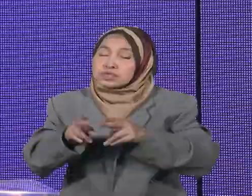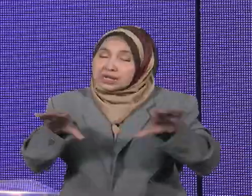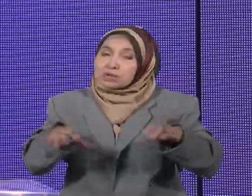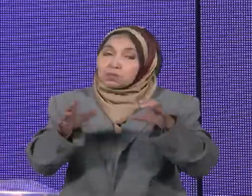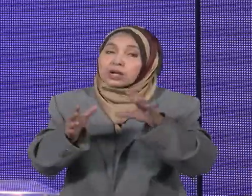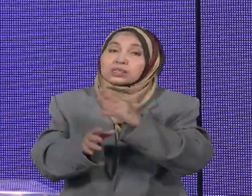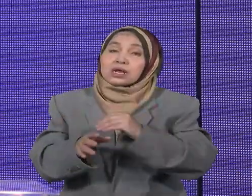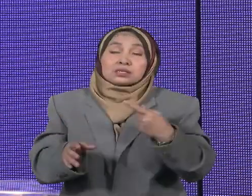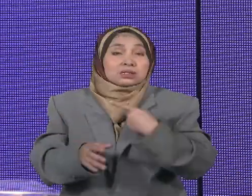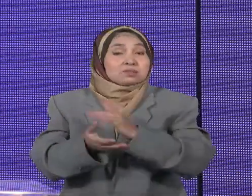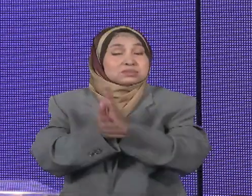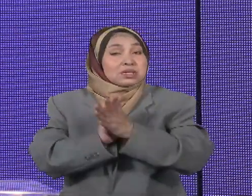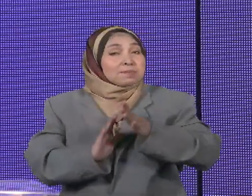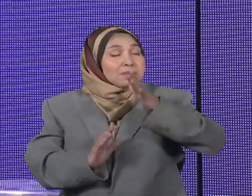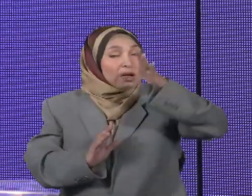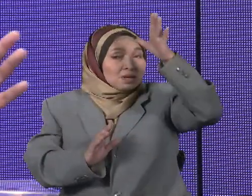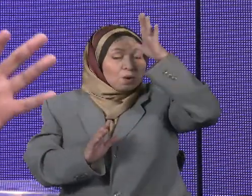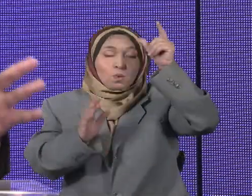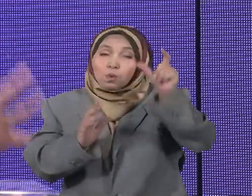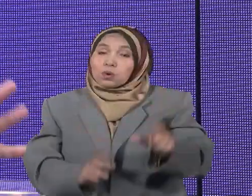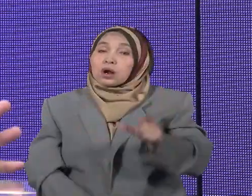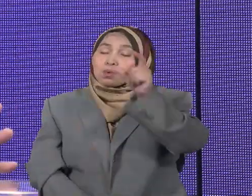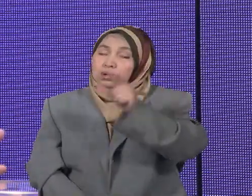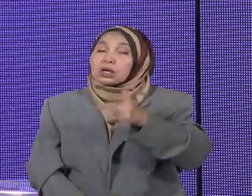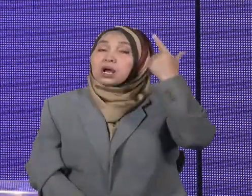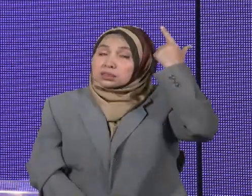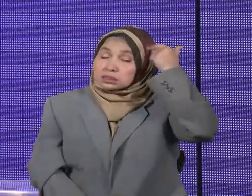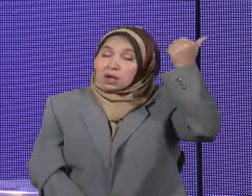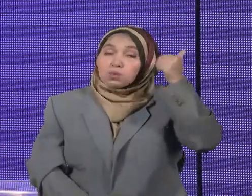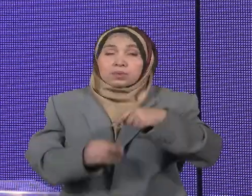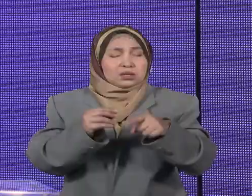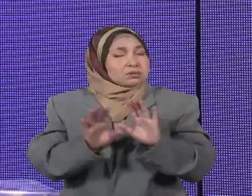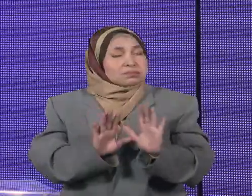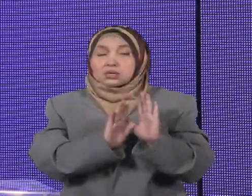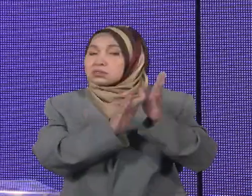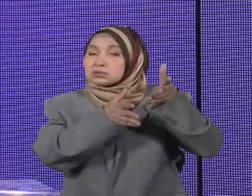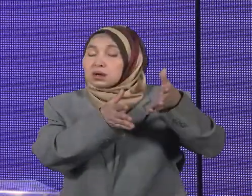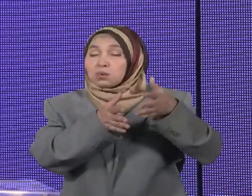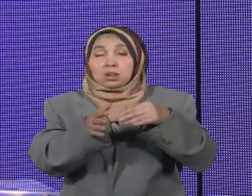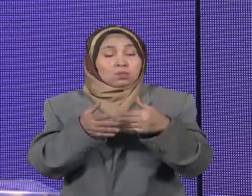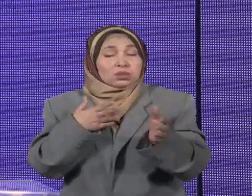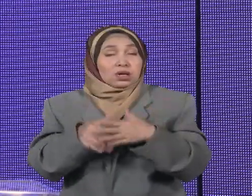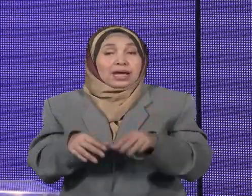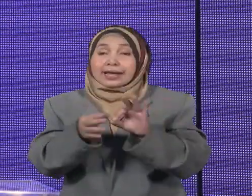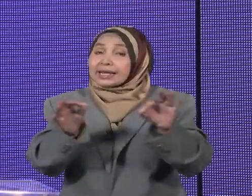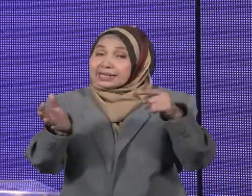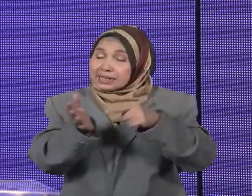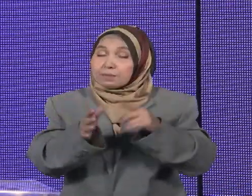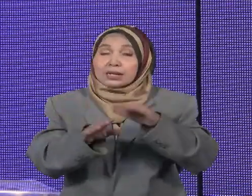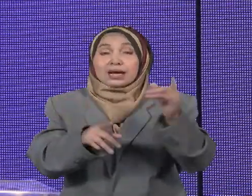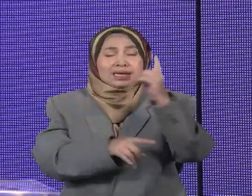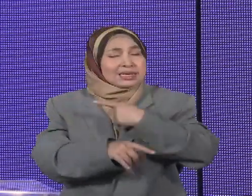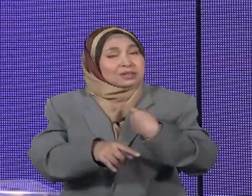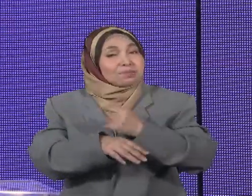dilaksanakan. Dan kita sebagai mak ayah, sebagai orang-orang yang tahu perkara ini, jangan biarkan, walaupun mereka tak dengar ayat ini pada hari ini, kita kena